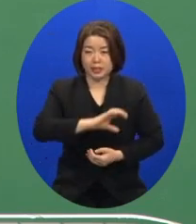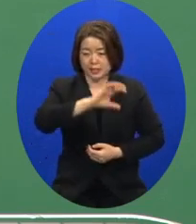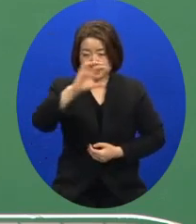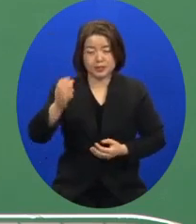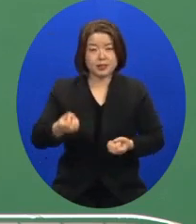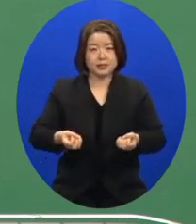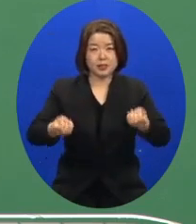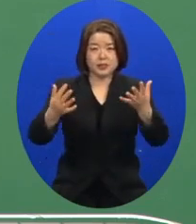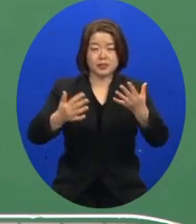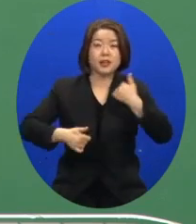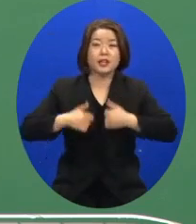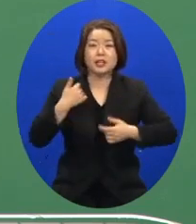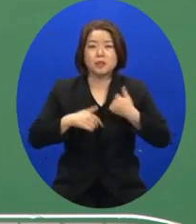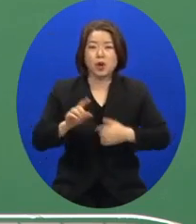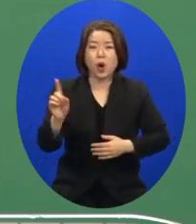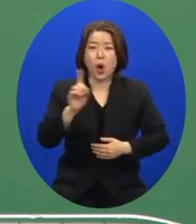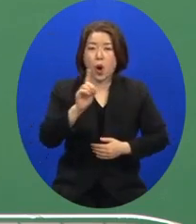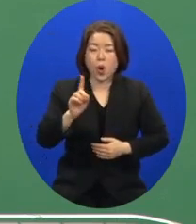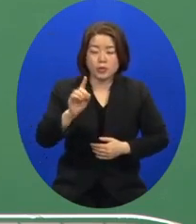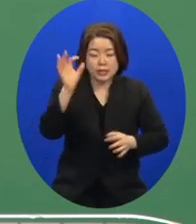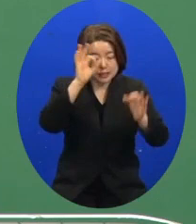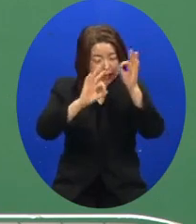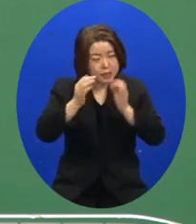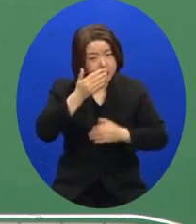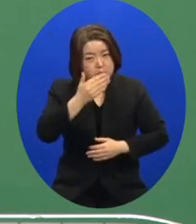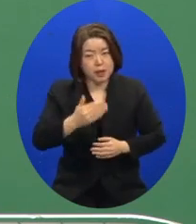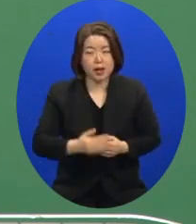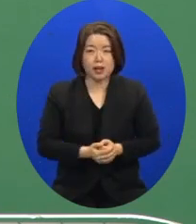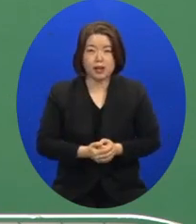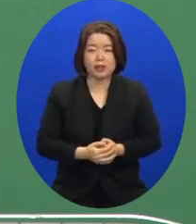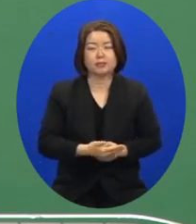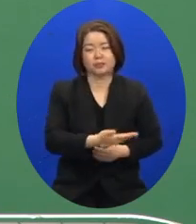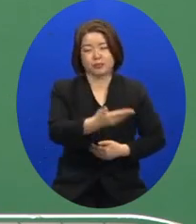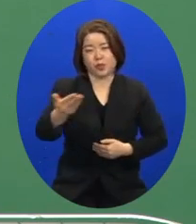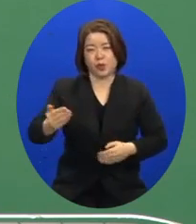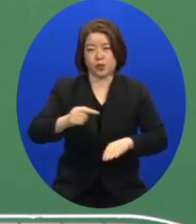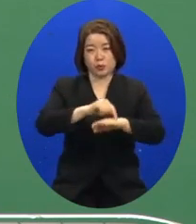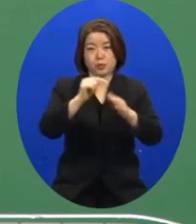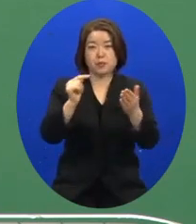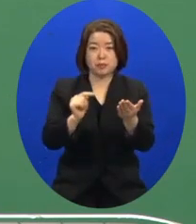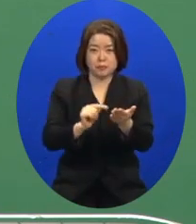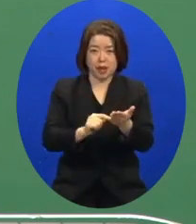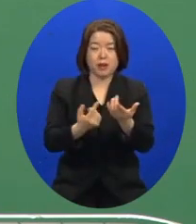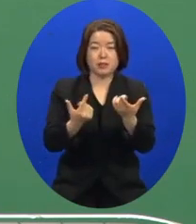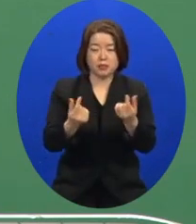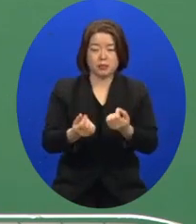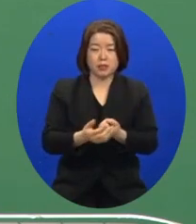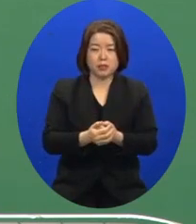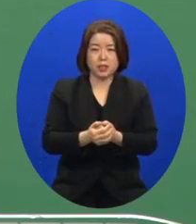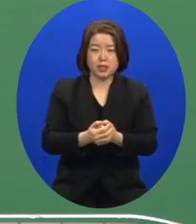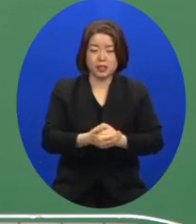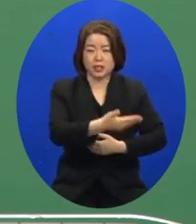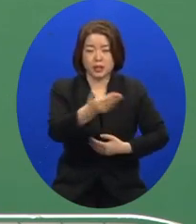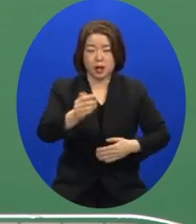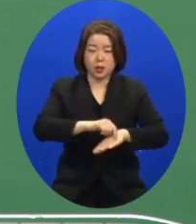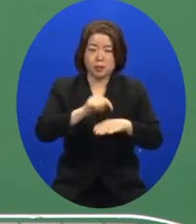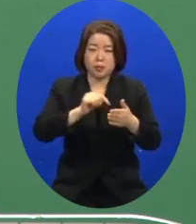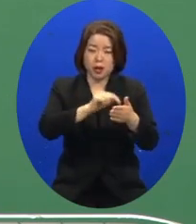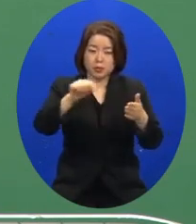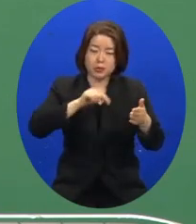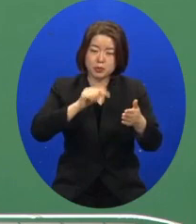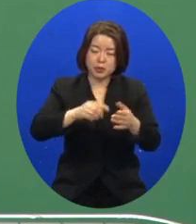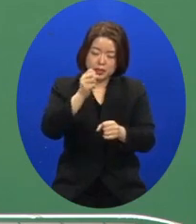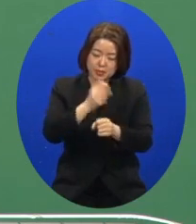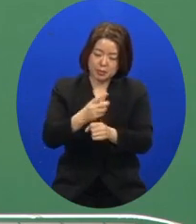기쁨을 어디서 다시 찾죠? 여러분의 마음입니다. 여러분의 마음에 이미 주님이 오셨어요.